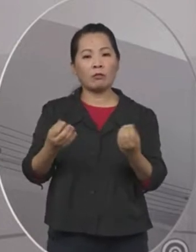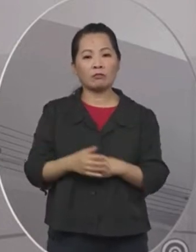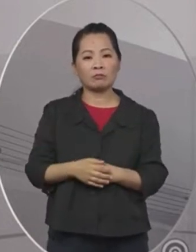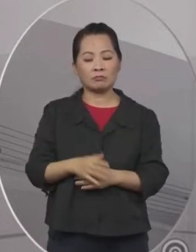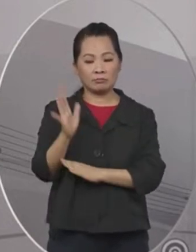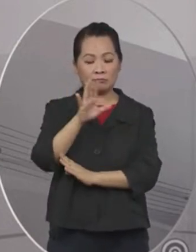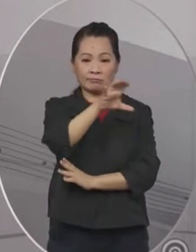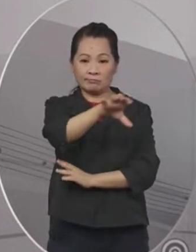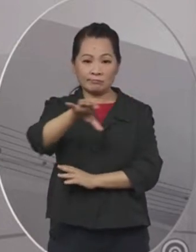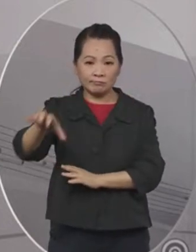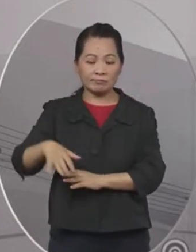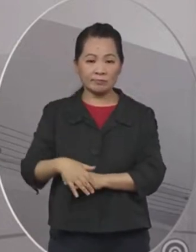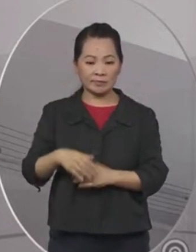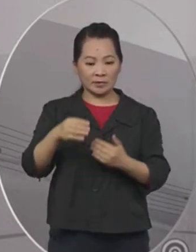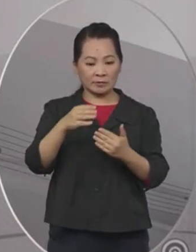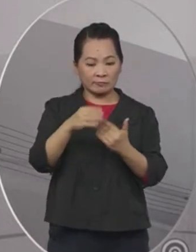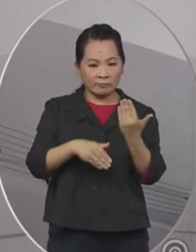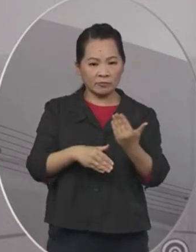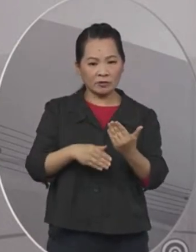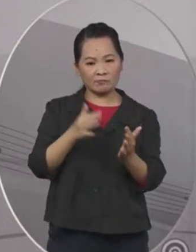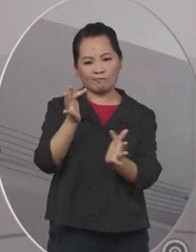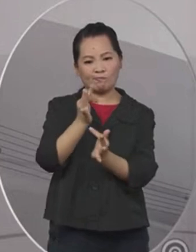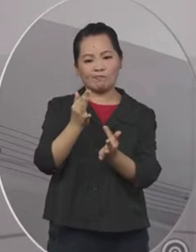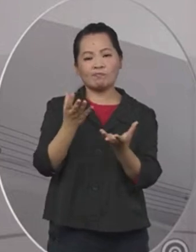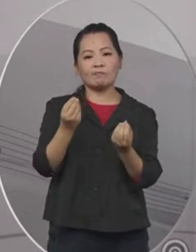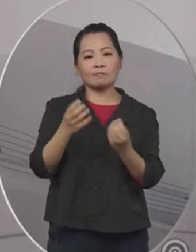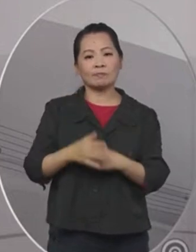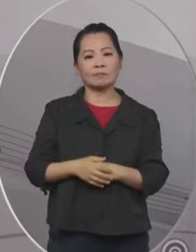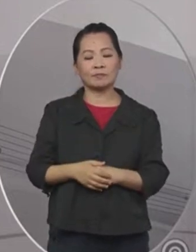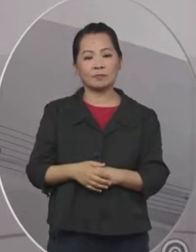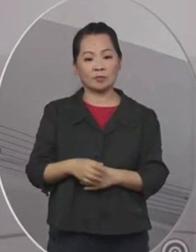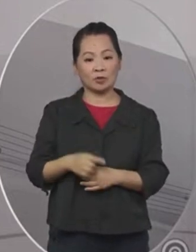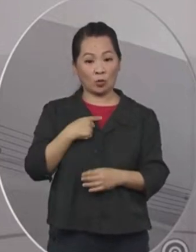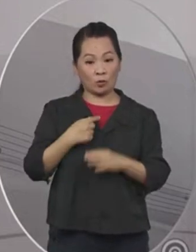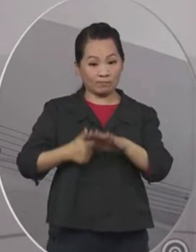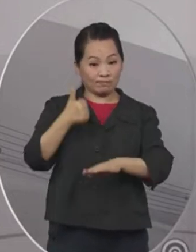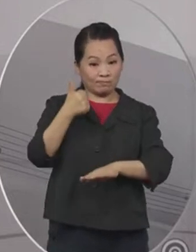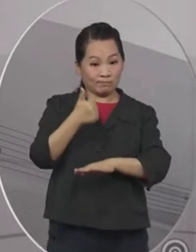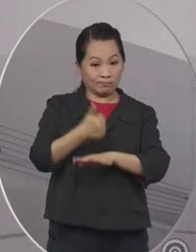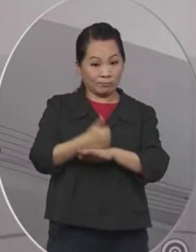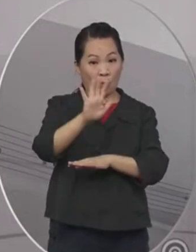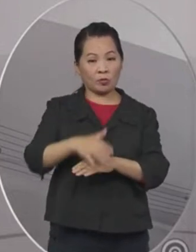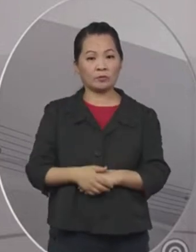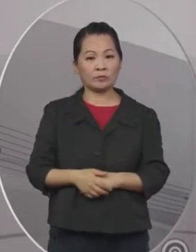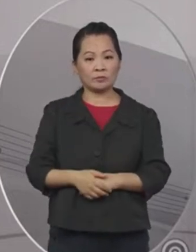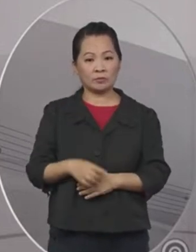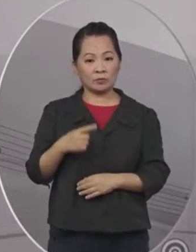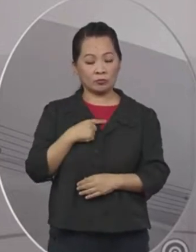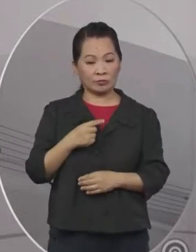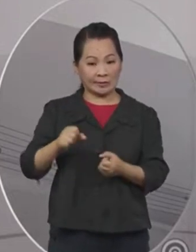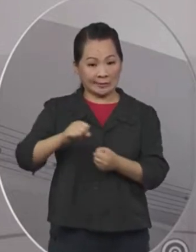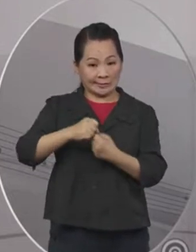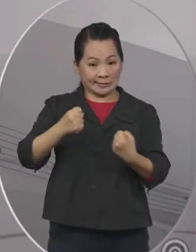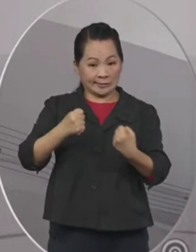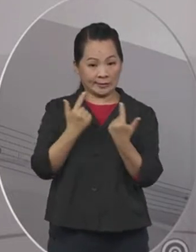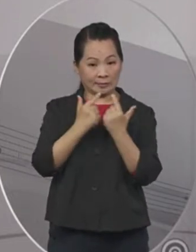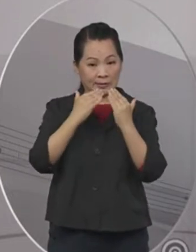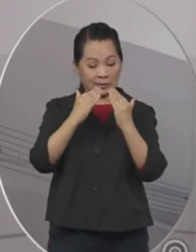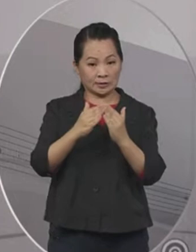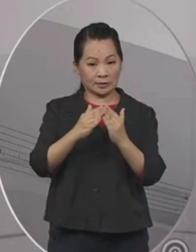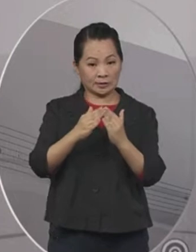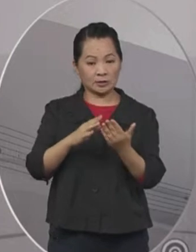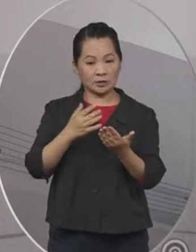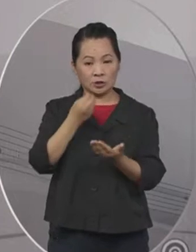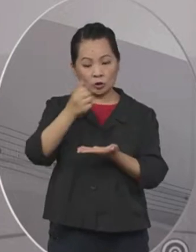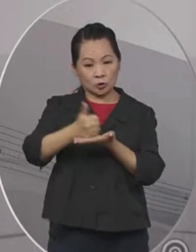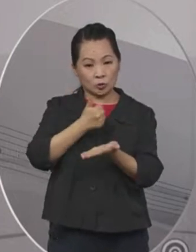地方政府的自治条例不够完善。因此，若岳阳当选台北市议员，将会强化台北市外送平台